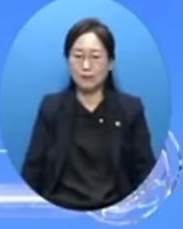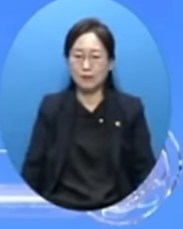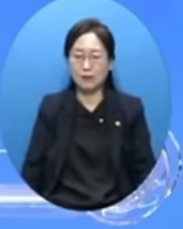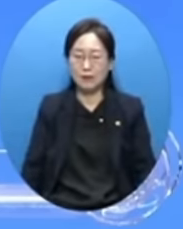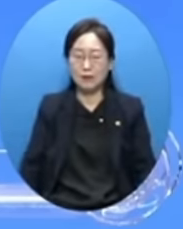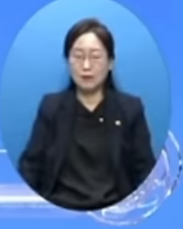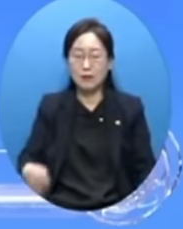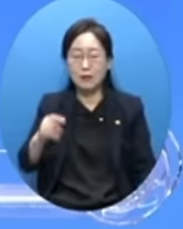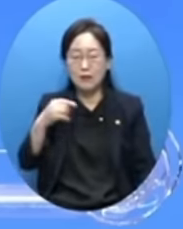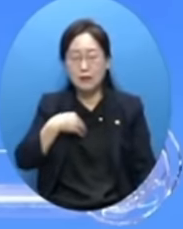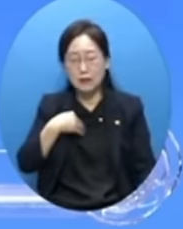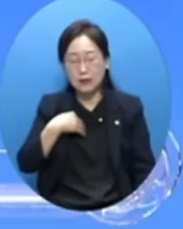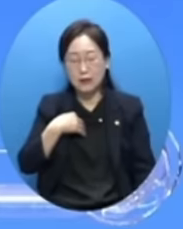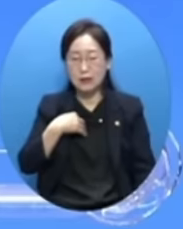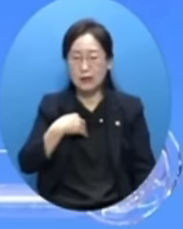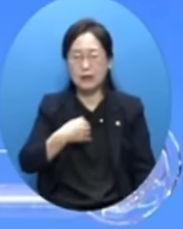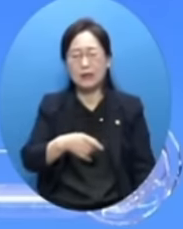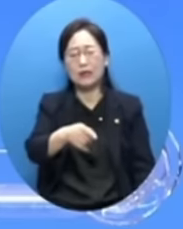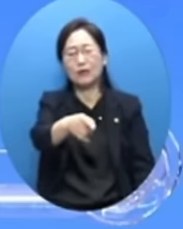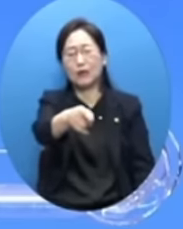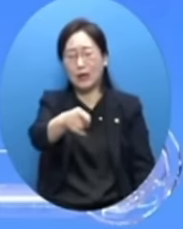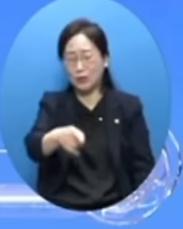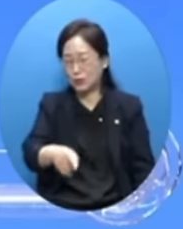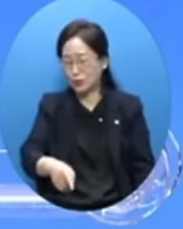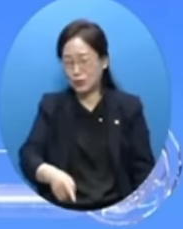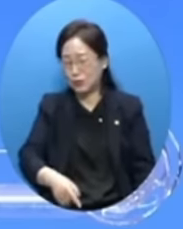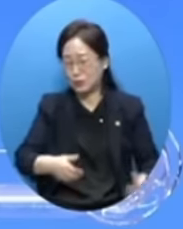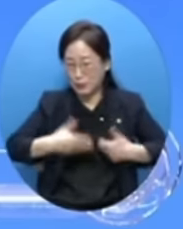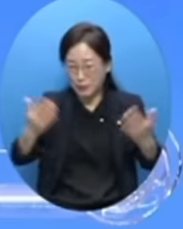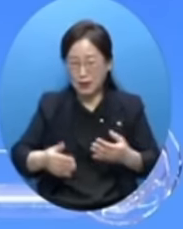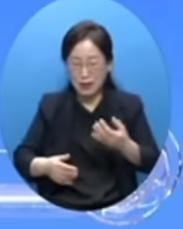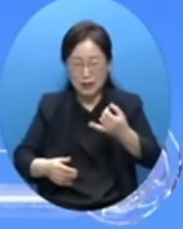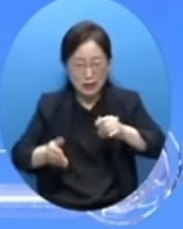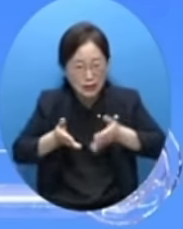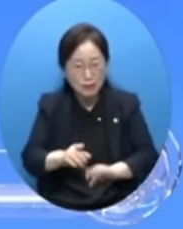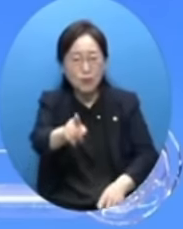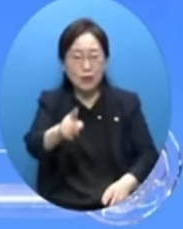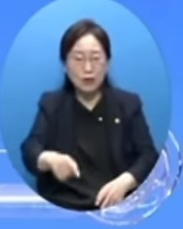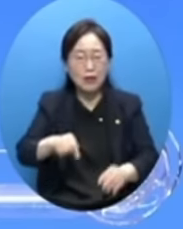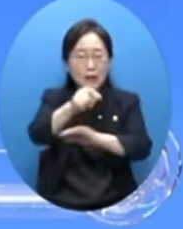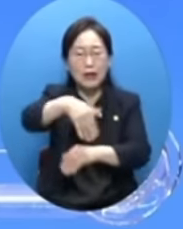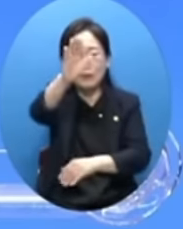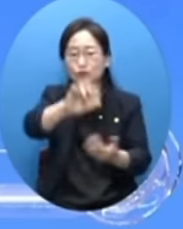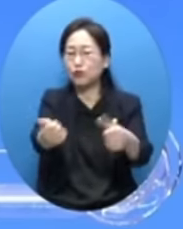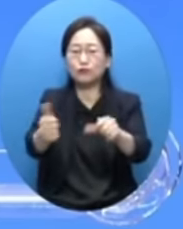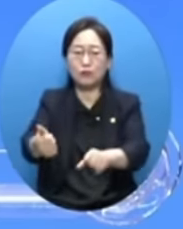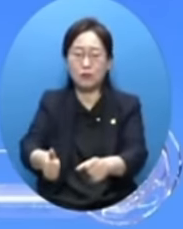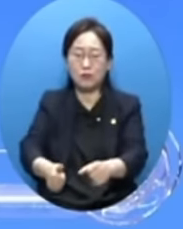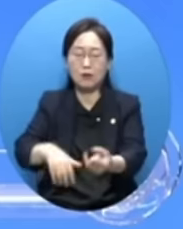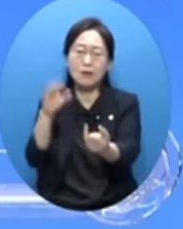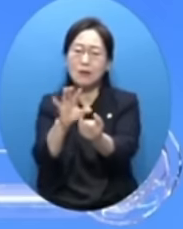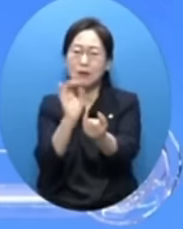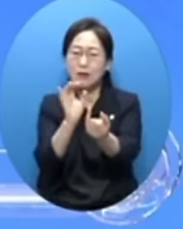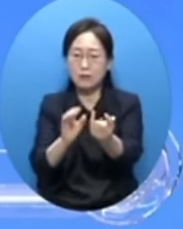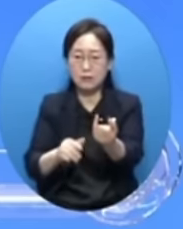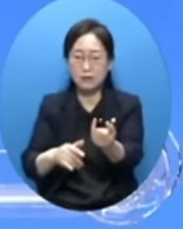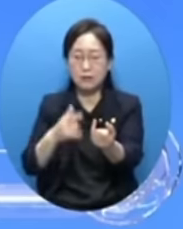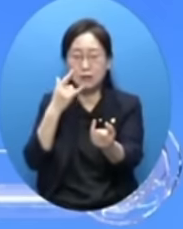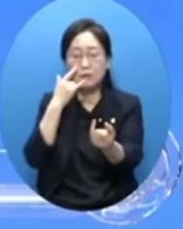입만 열면 내가 자라날 때 너는 쓸데없이 잘못 태어났어, 내 잘못이야, 나가서 죽어버려. 얼마나